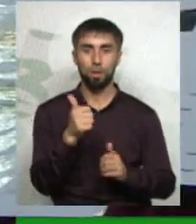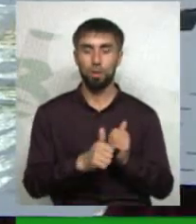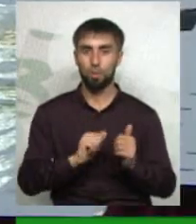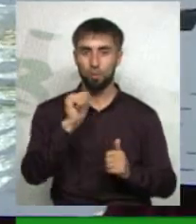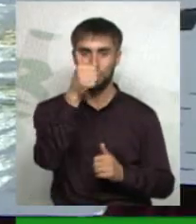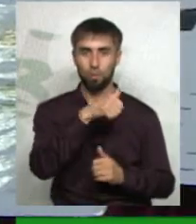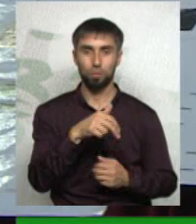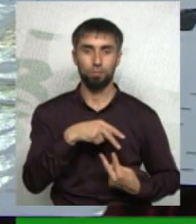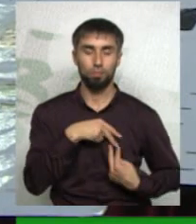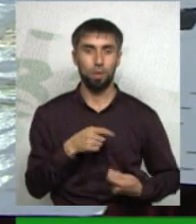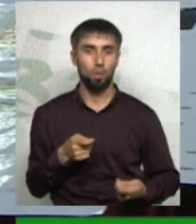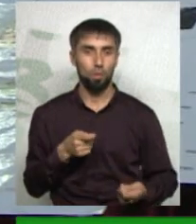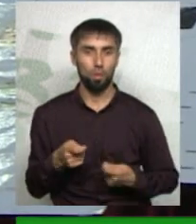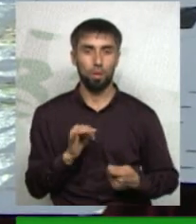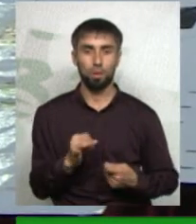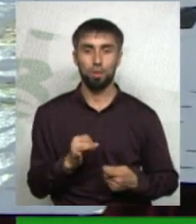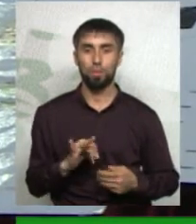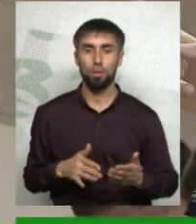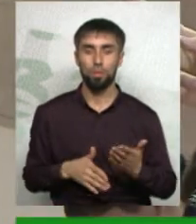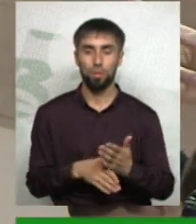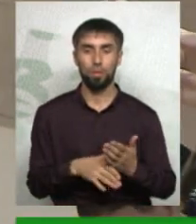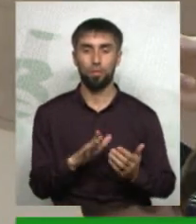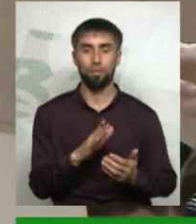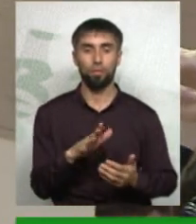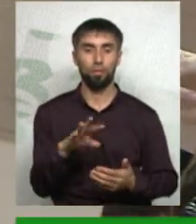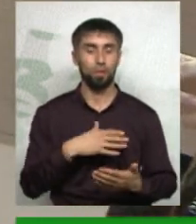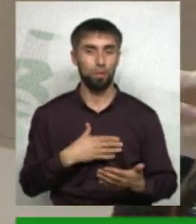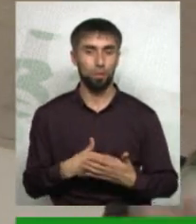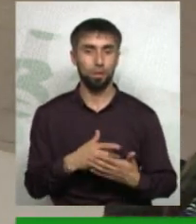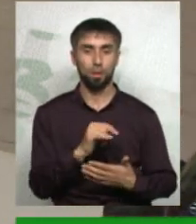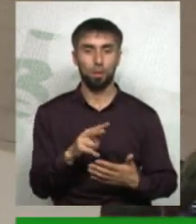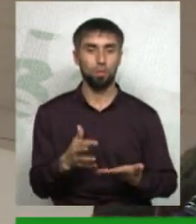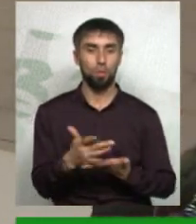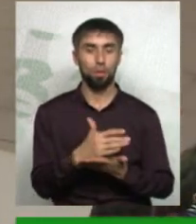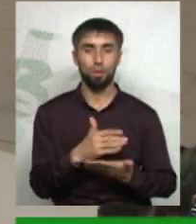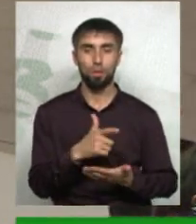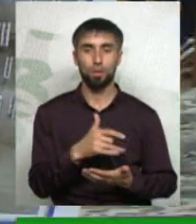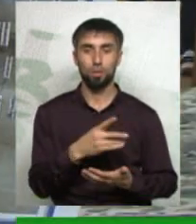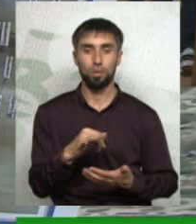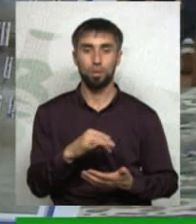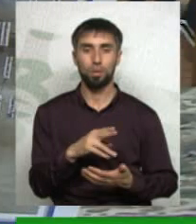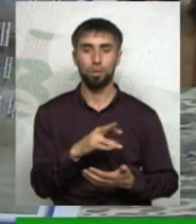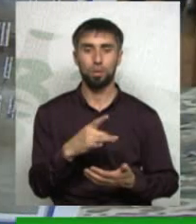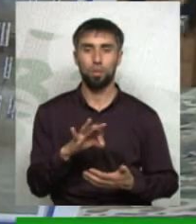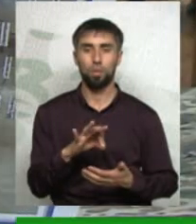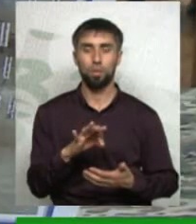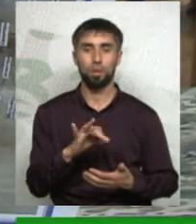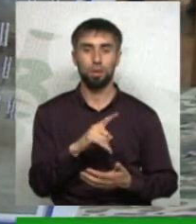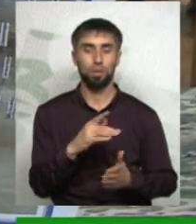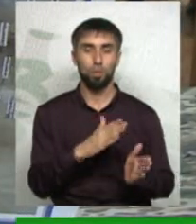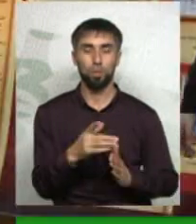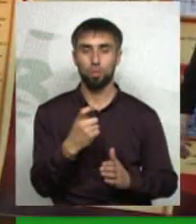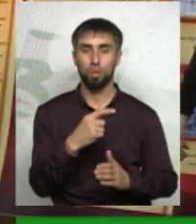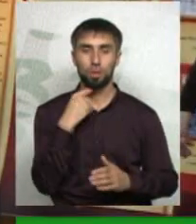год усилиями руководства и при содействии неравнодушных. Так, в зале собрали генеалогическое древо из порядка 100 ингушских